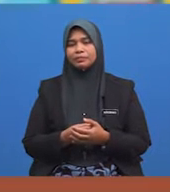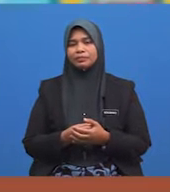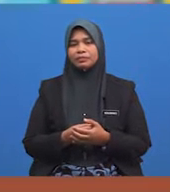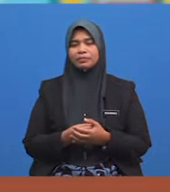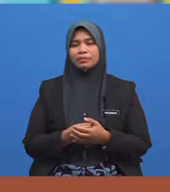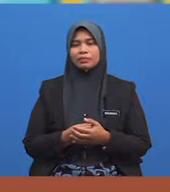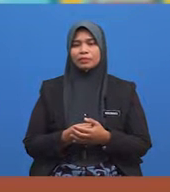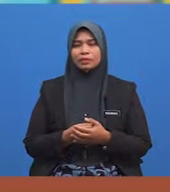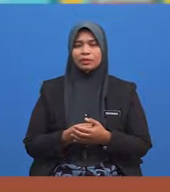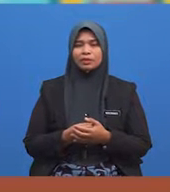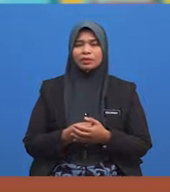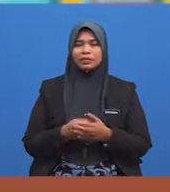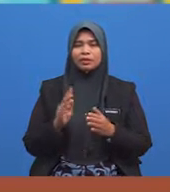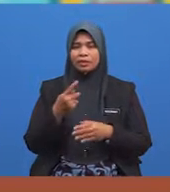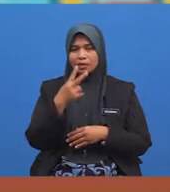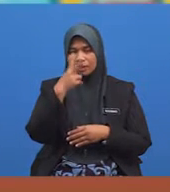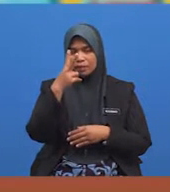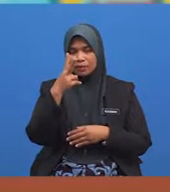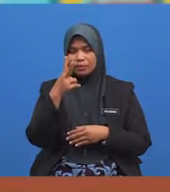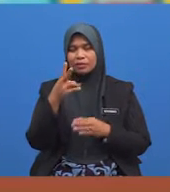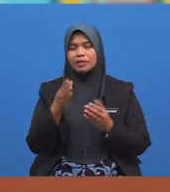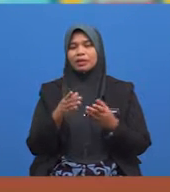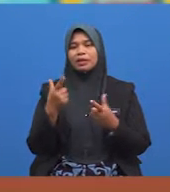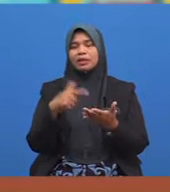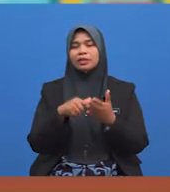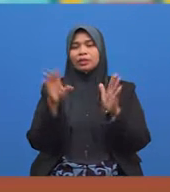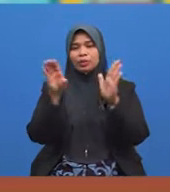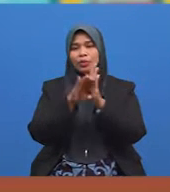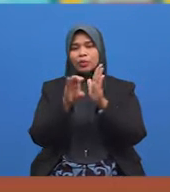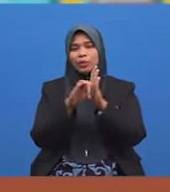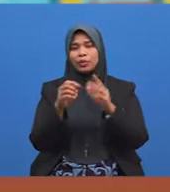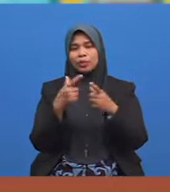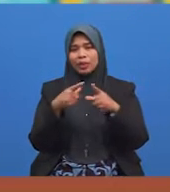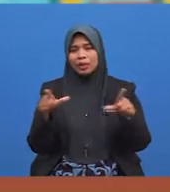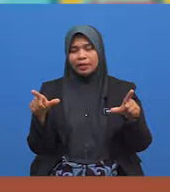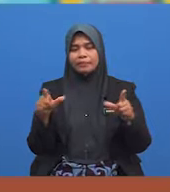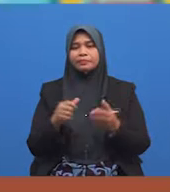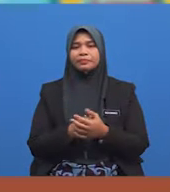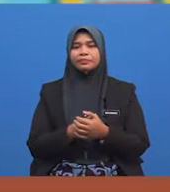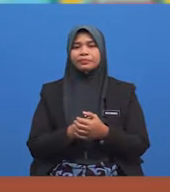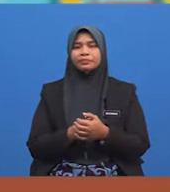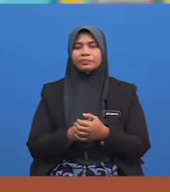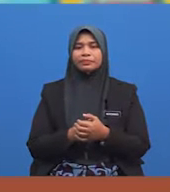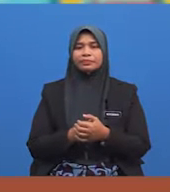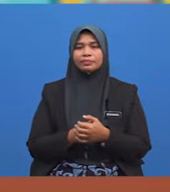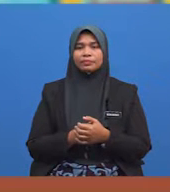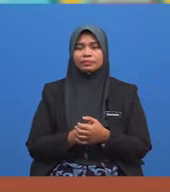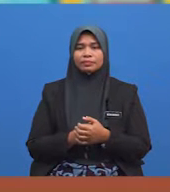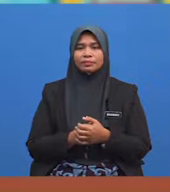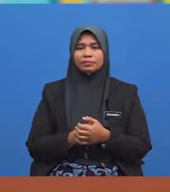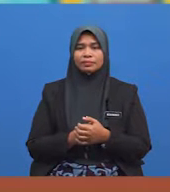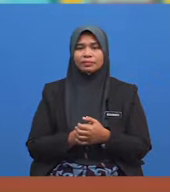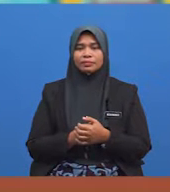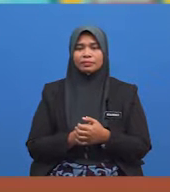Mari kita lihat slide seterusnya untuk mendapat pemahaman yang lebih mengenai tumbuhan berbunga